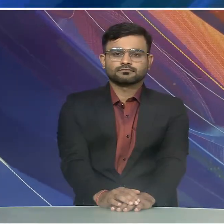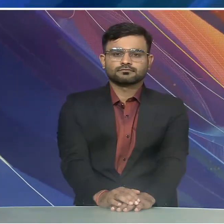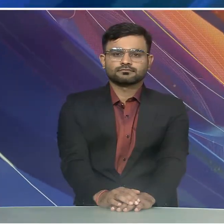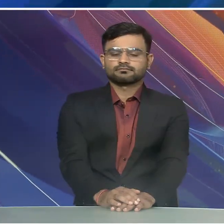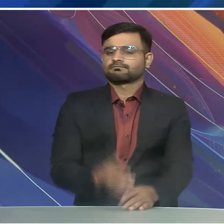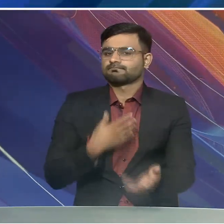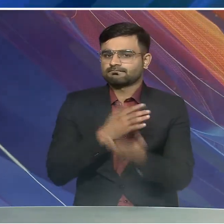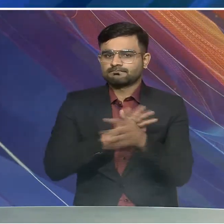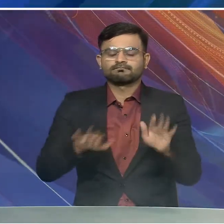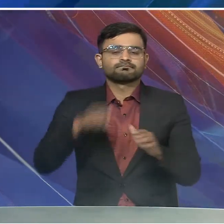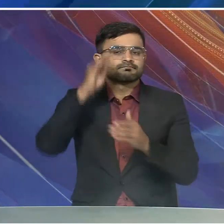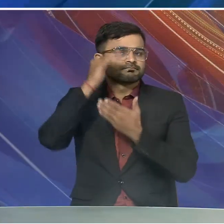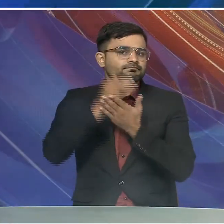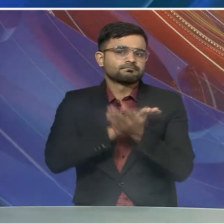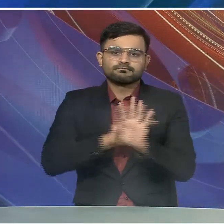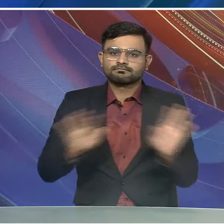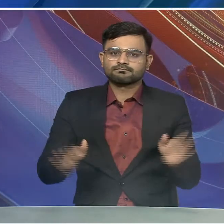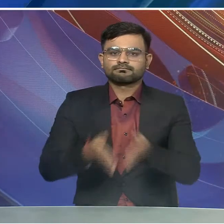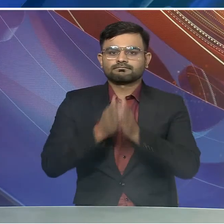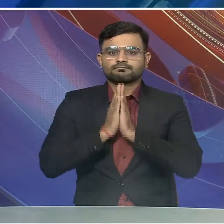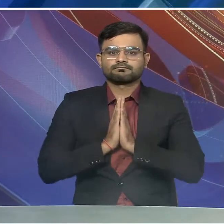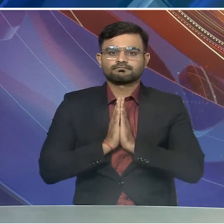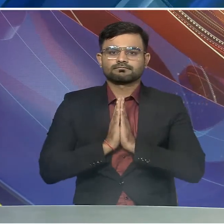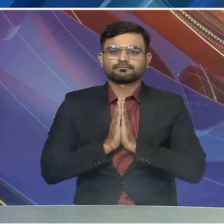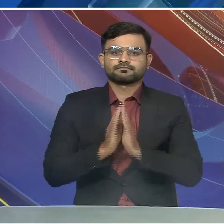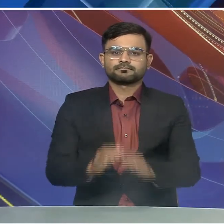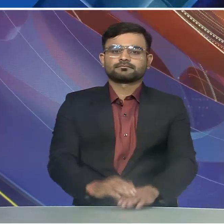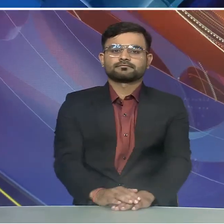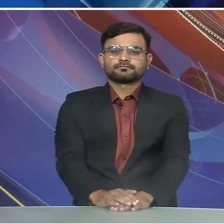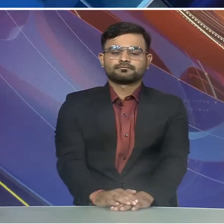इसके साथ ही बुलेटिन में फिलहाल इतना ही नमस्कार